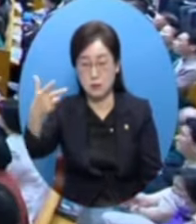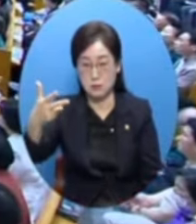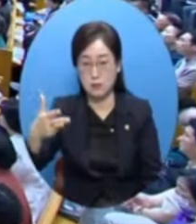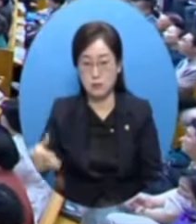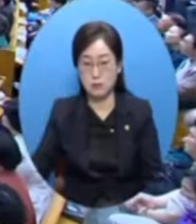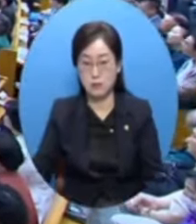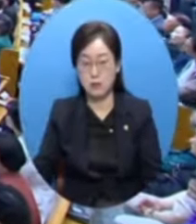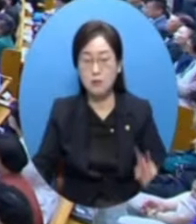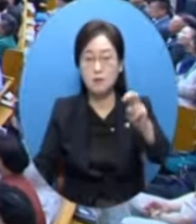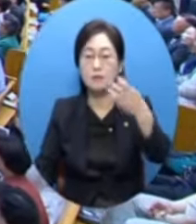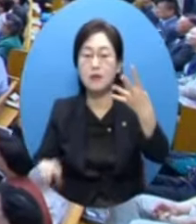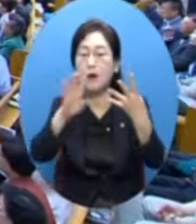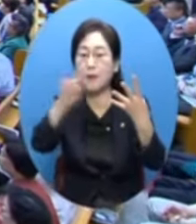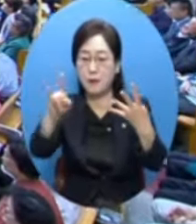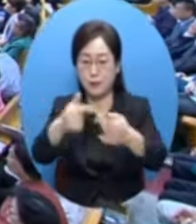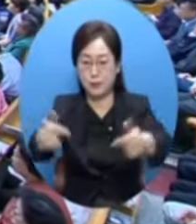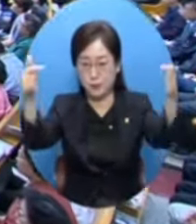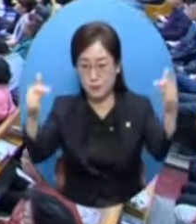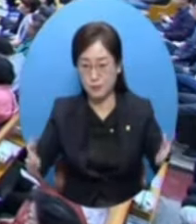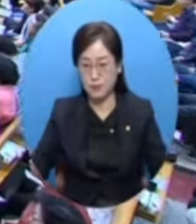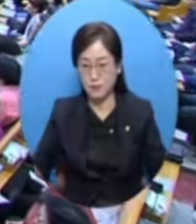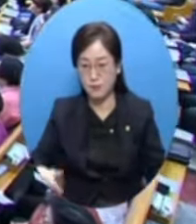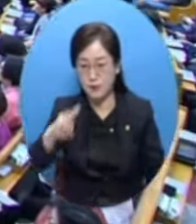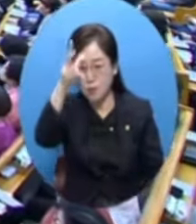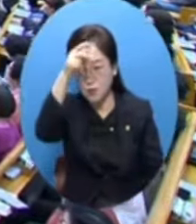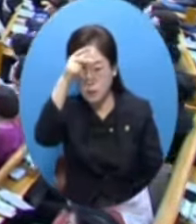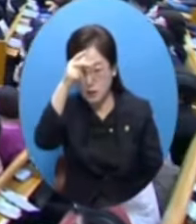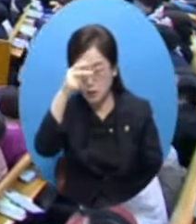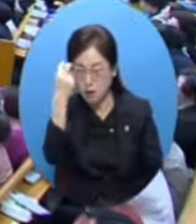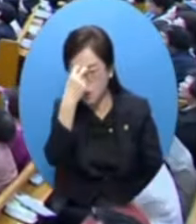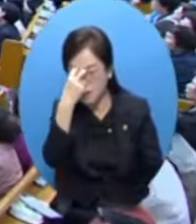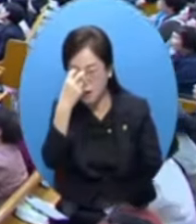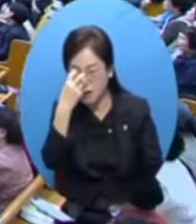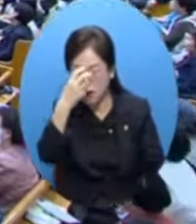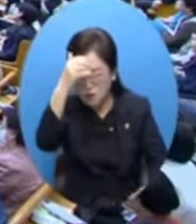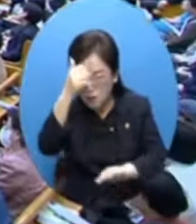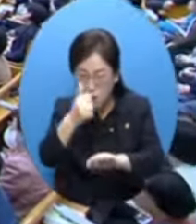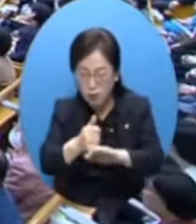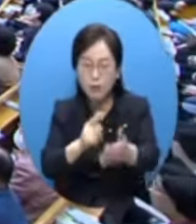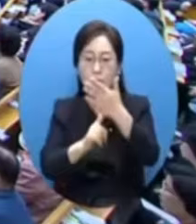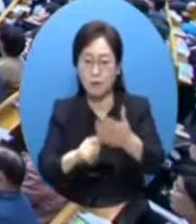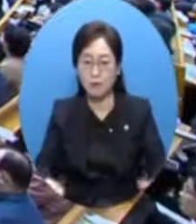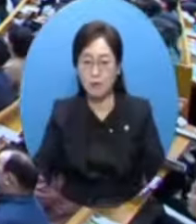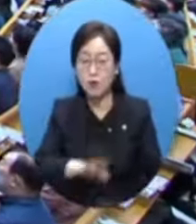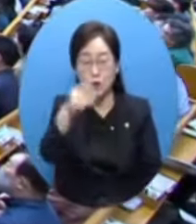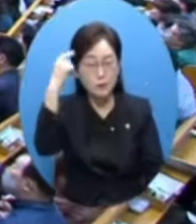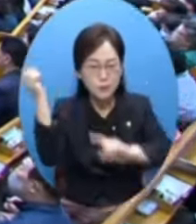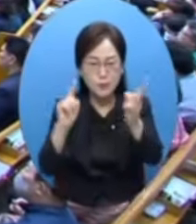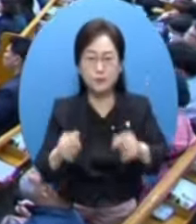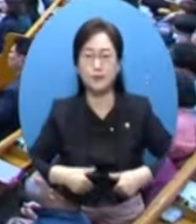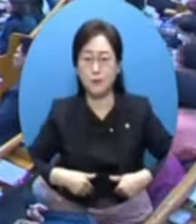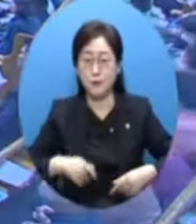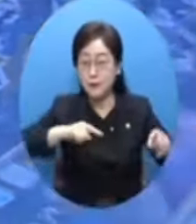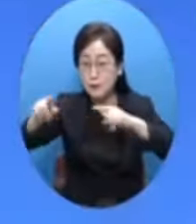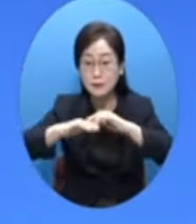마약류 통계 자료에서 참조한 내용입니다. 여러분, 우리나라가 정신 차려야 됩니다. 정치인들이